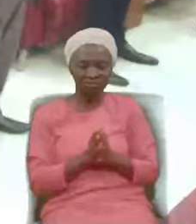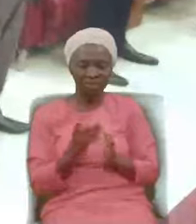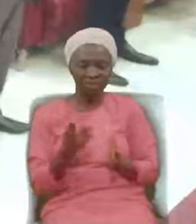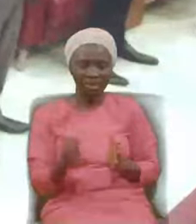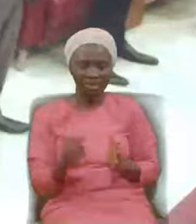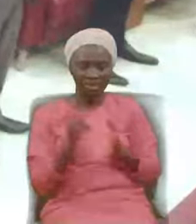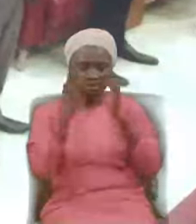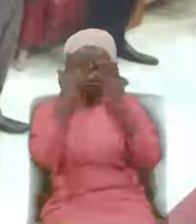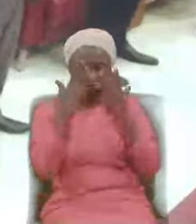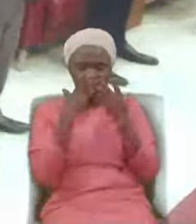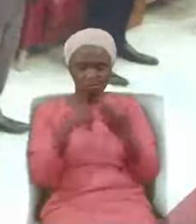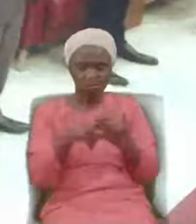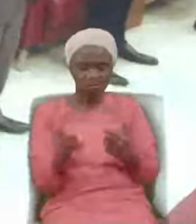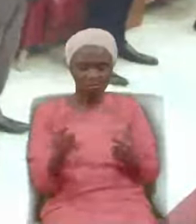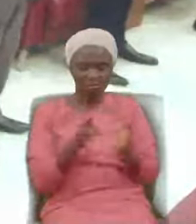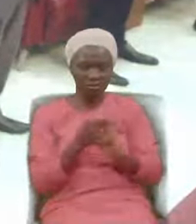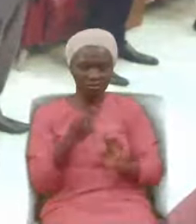Oui, la tristesse est ôtée.